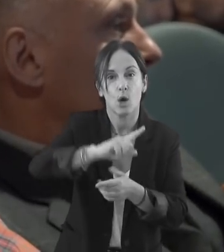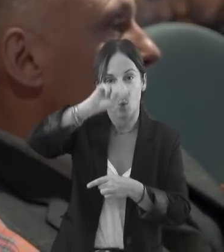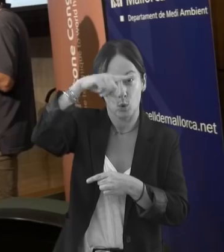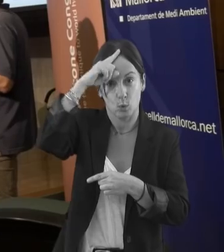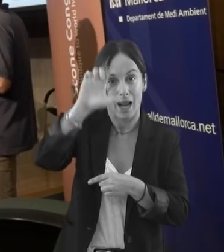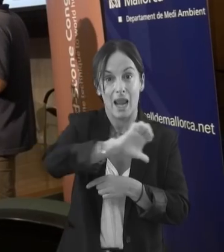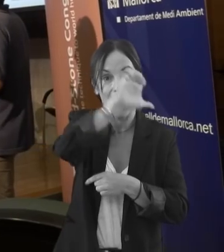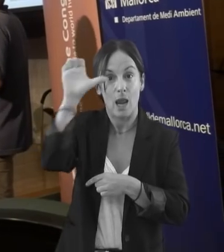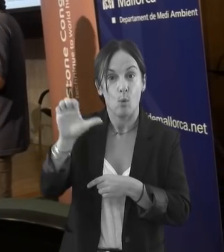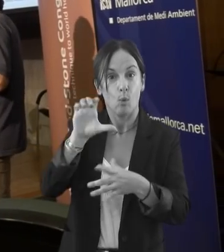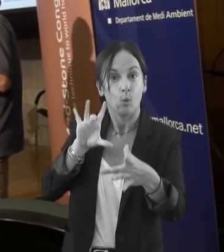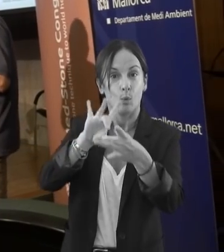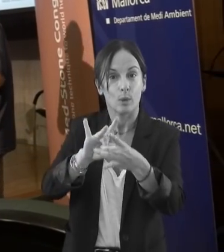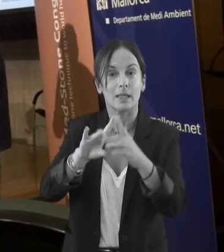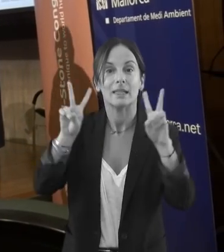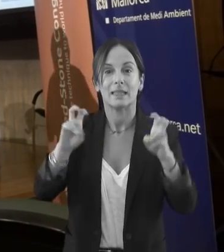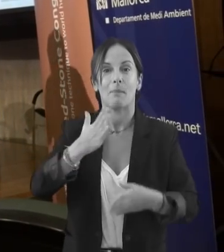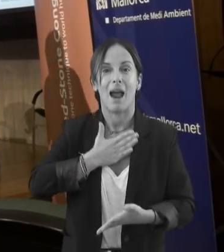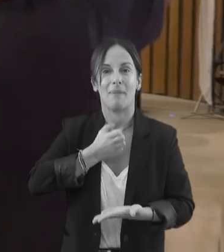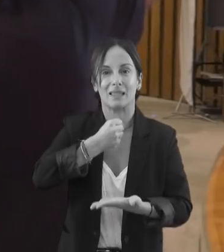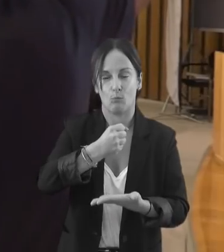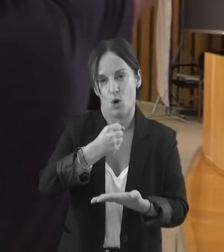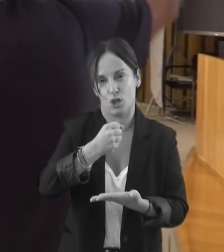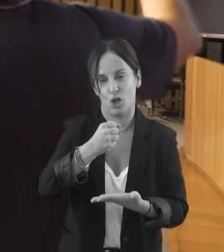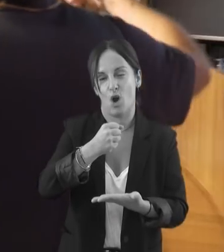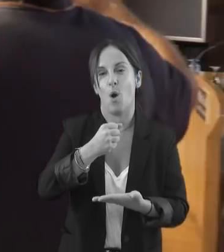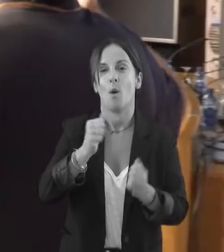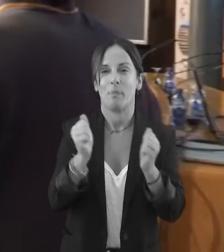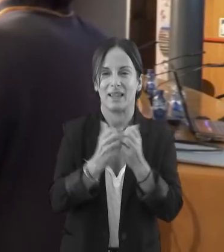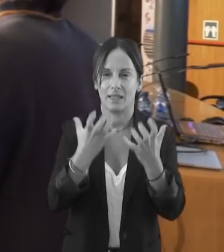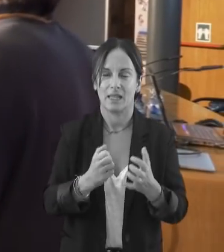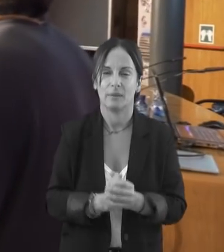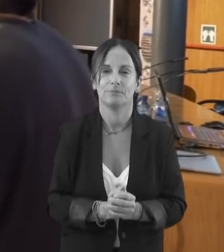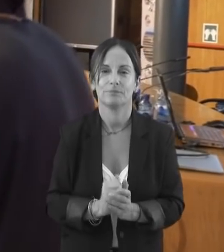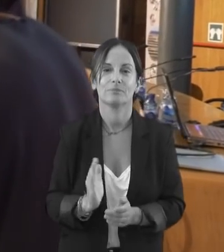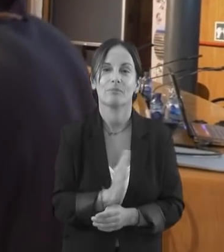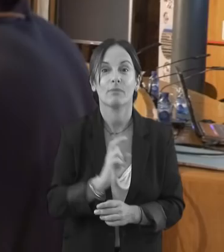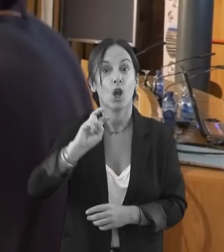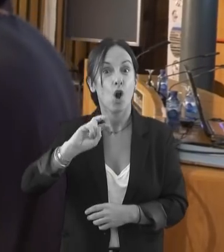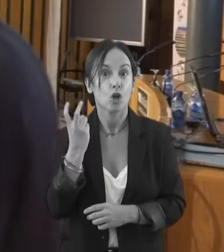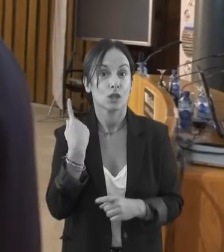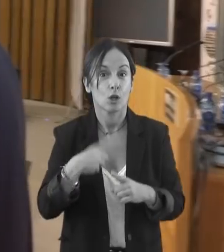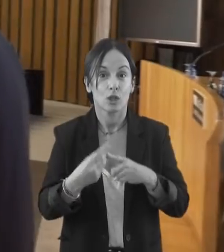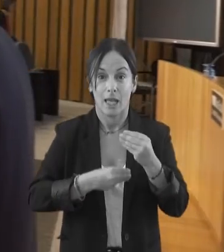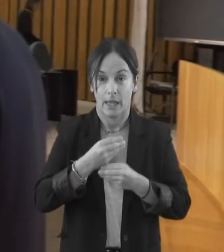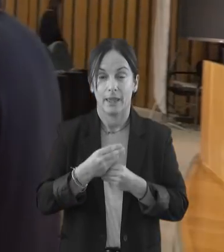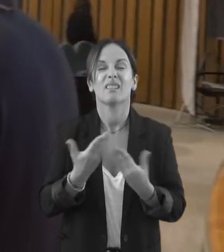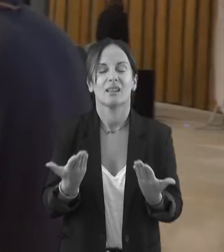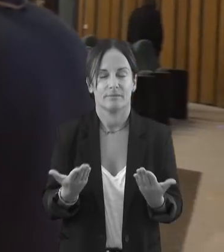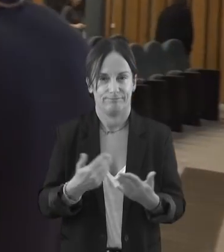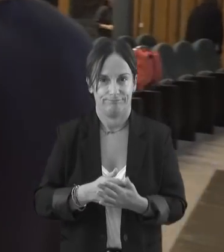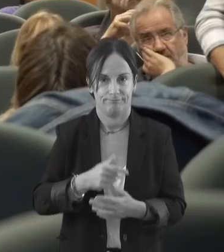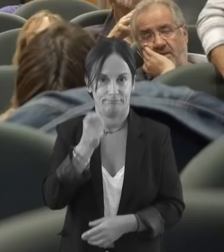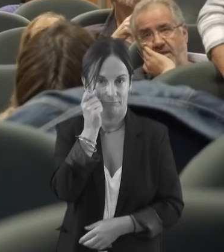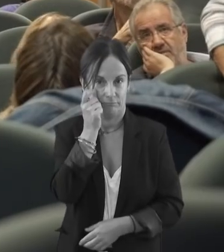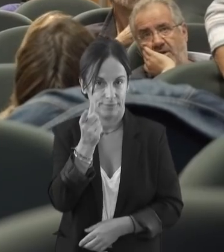han ajudat a millorar la nostra feina i també a la vegada a conèixer experiències d'altres regions europees